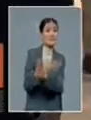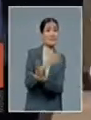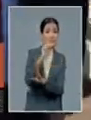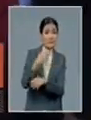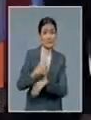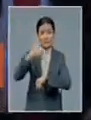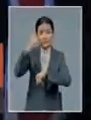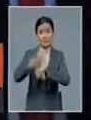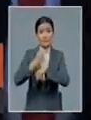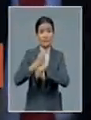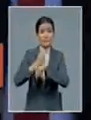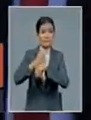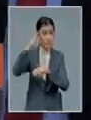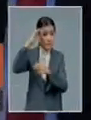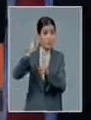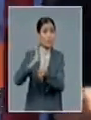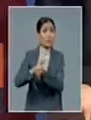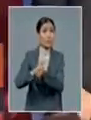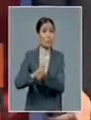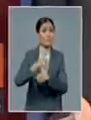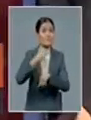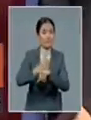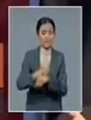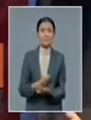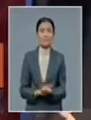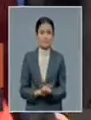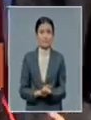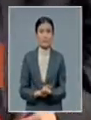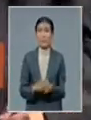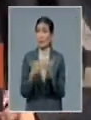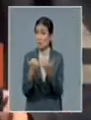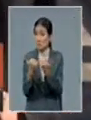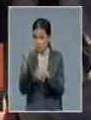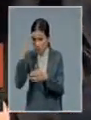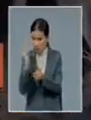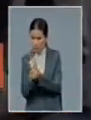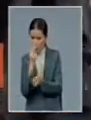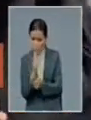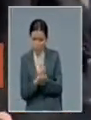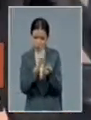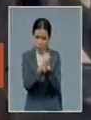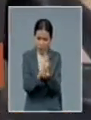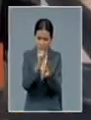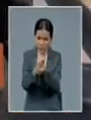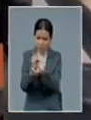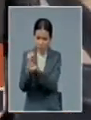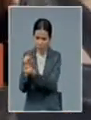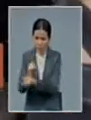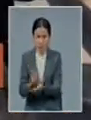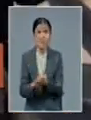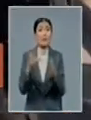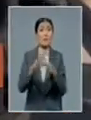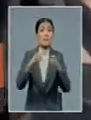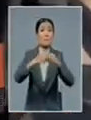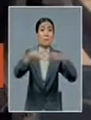ญชาการตำรวจเมืองออสตินได้แถลงข่าวนะคะว่าเจ้าหน้าที่ตำรวจไปพบความคล้ายคลึงกันค่ะของเครื่องมือในการประกอบ